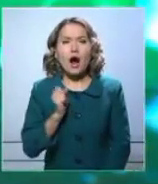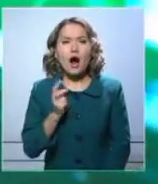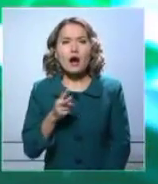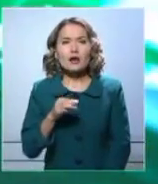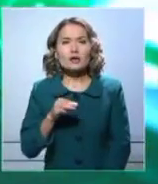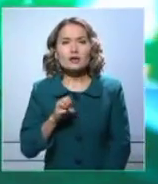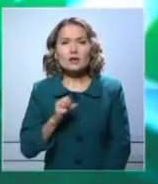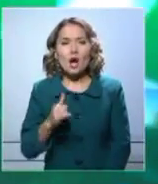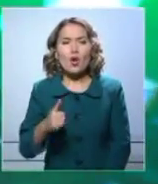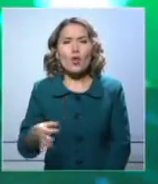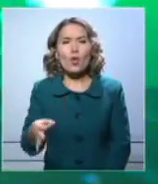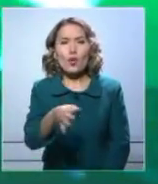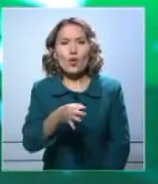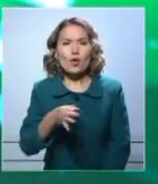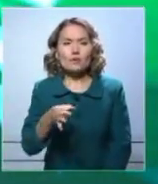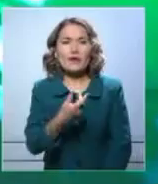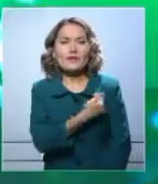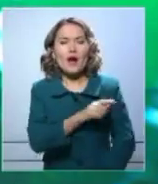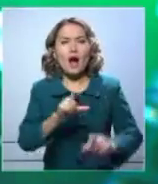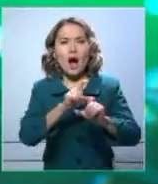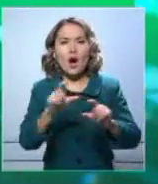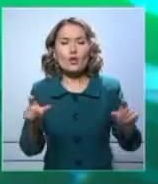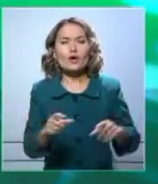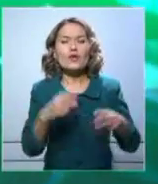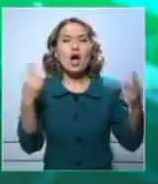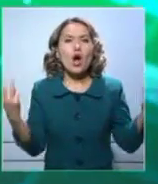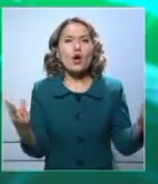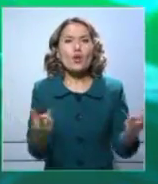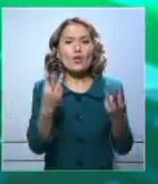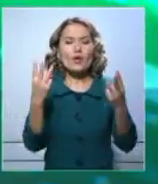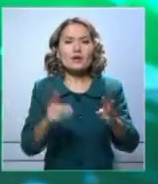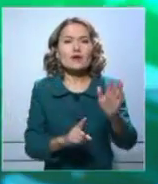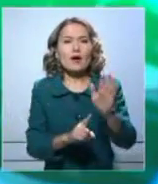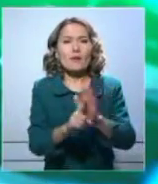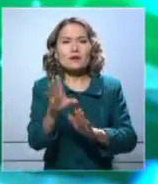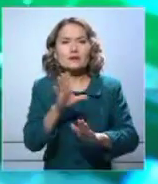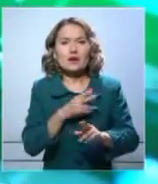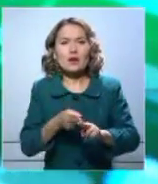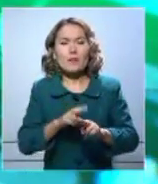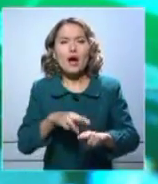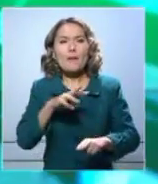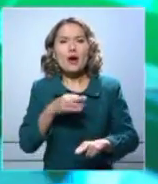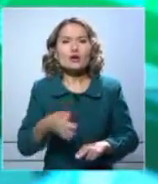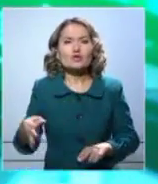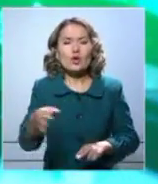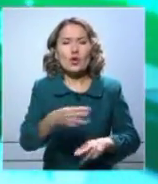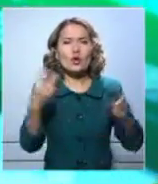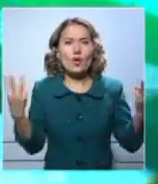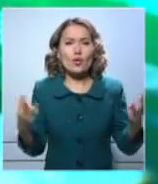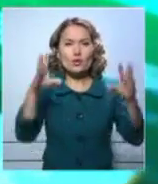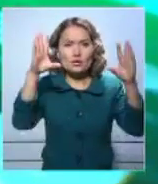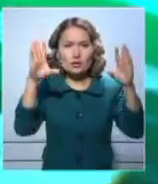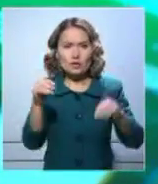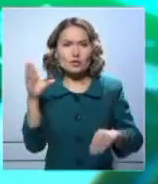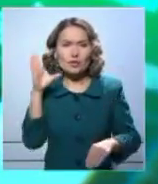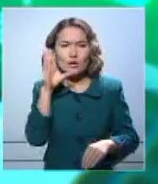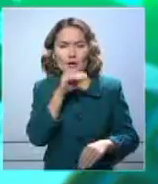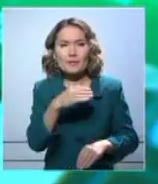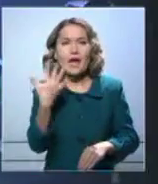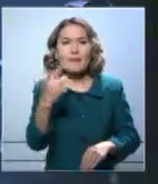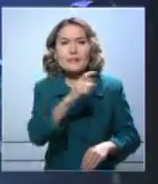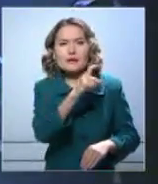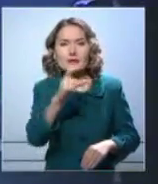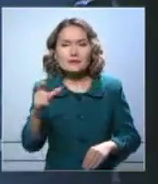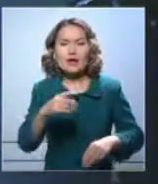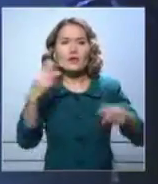Ақтауда облыстық ауруханадан өрт шықты. Науқастар мен дәрігерді құтқару міндет. Маңғыстау облыстық өрт сөндіру қызметі дереу іске кірісті. 5-ші қабатта